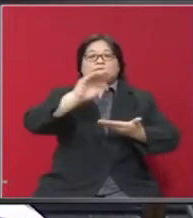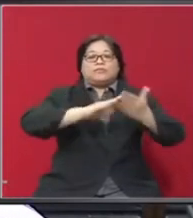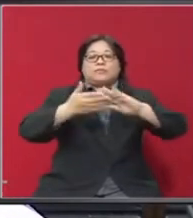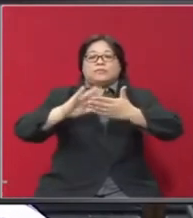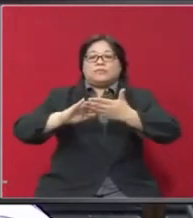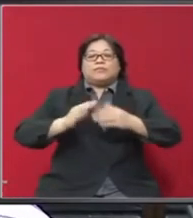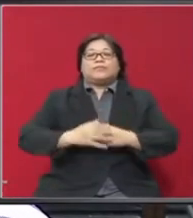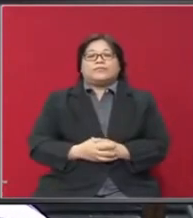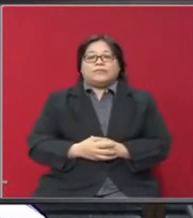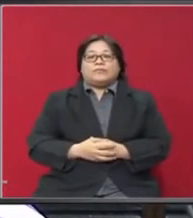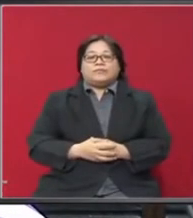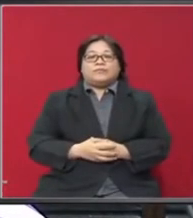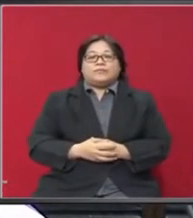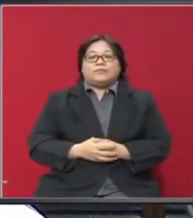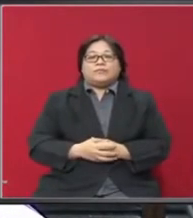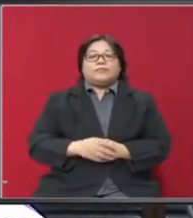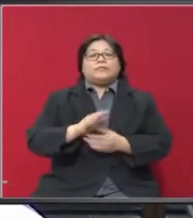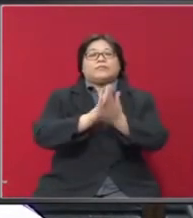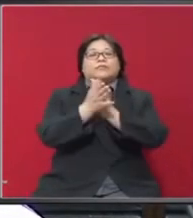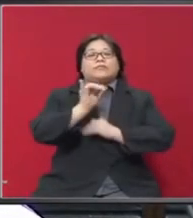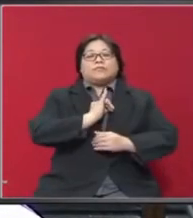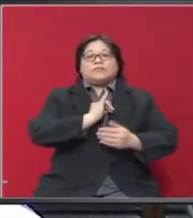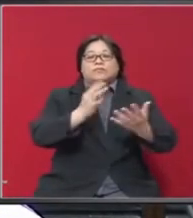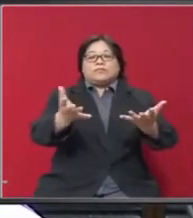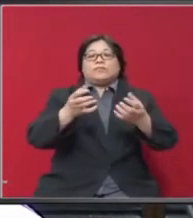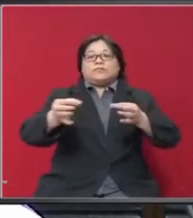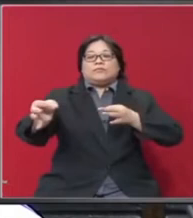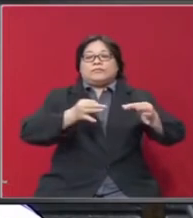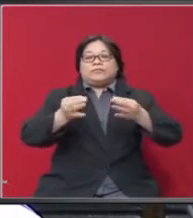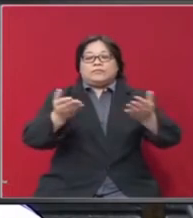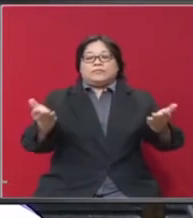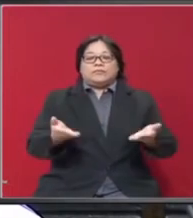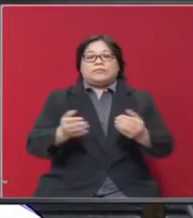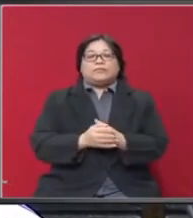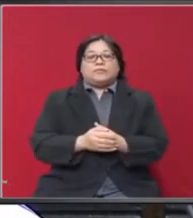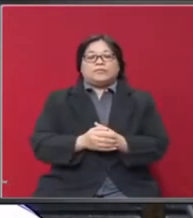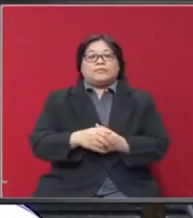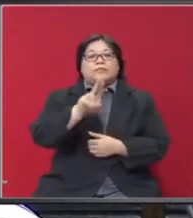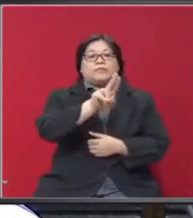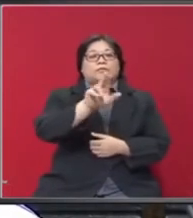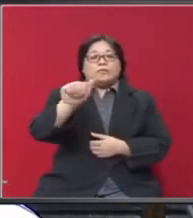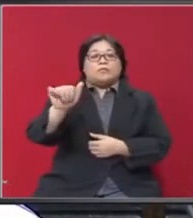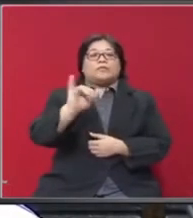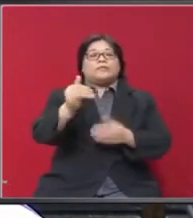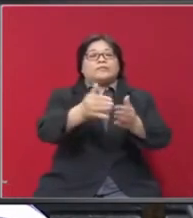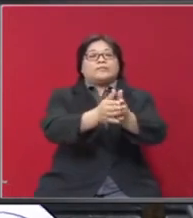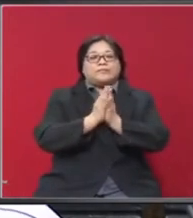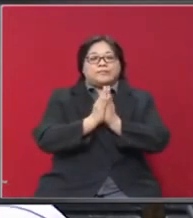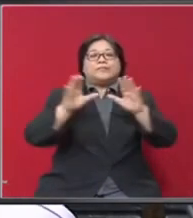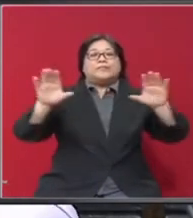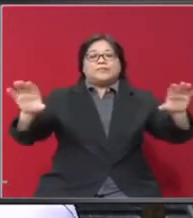community am jadinya saya enak atau langka di sini bahwa industri awam juga telah diminta